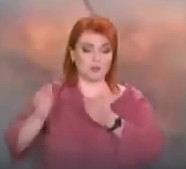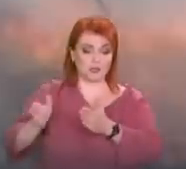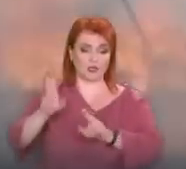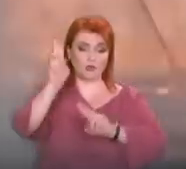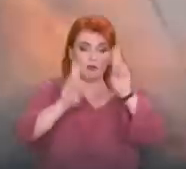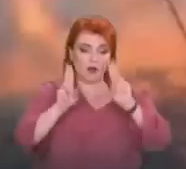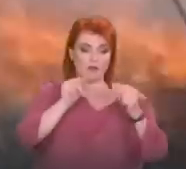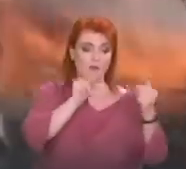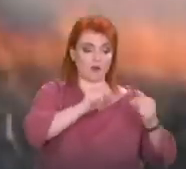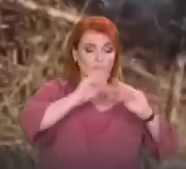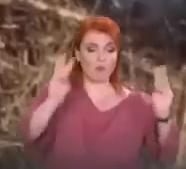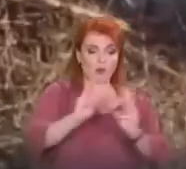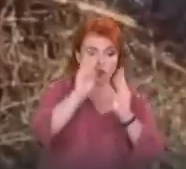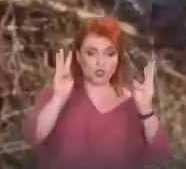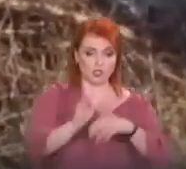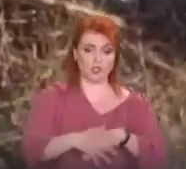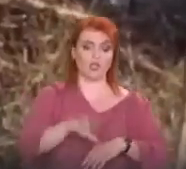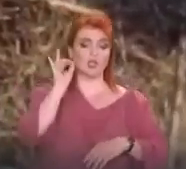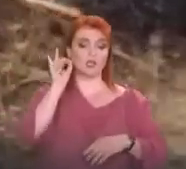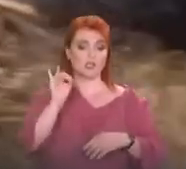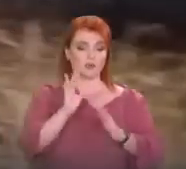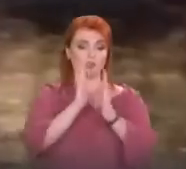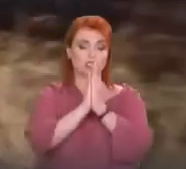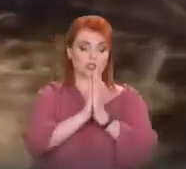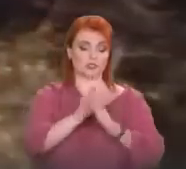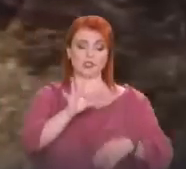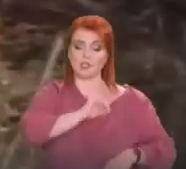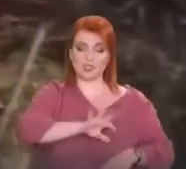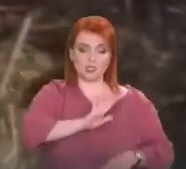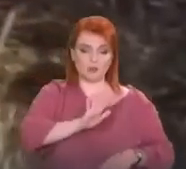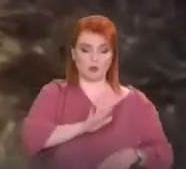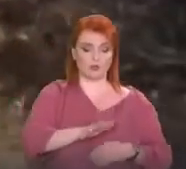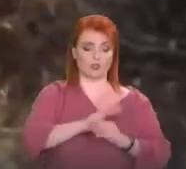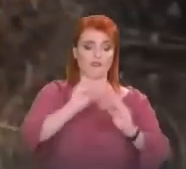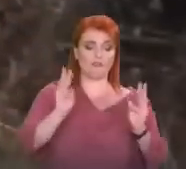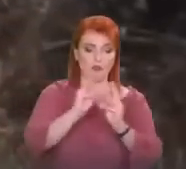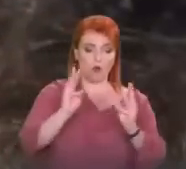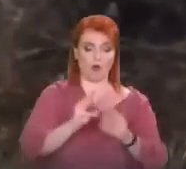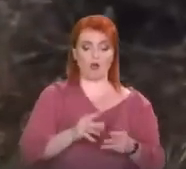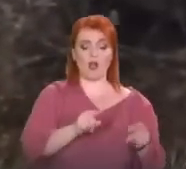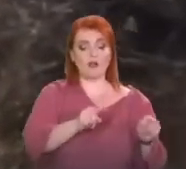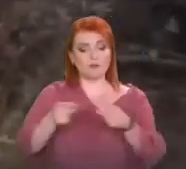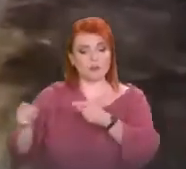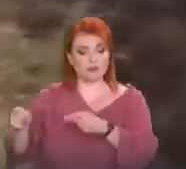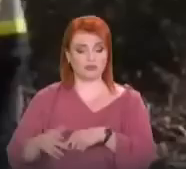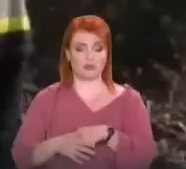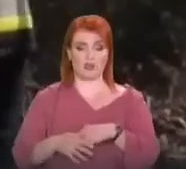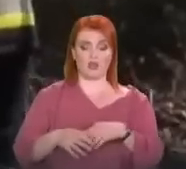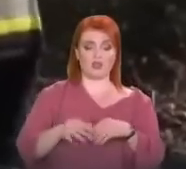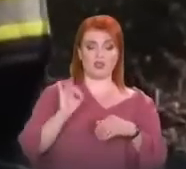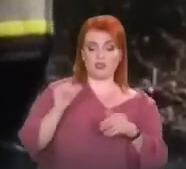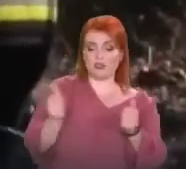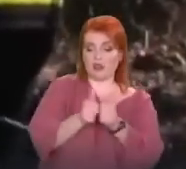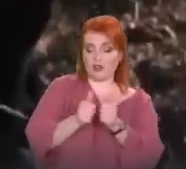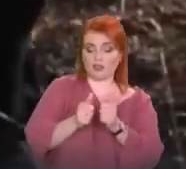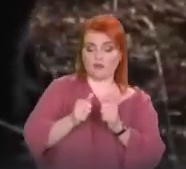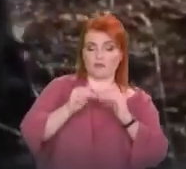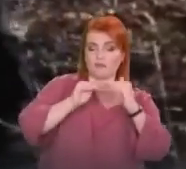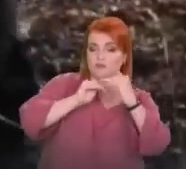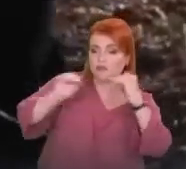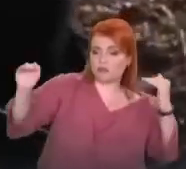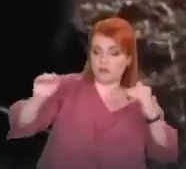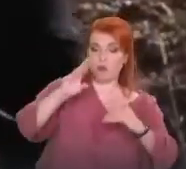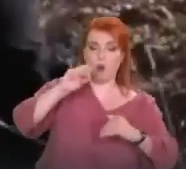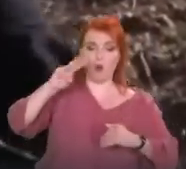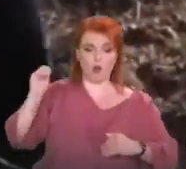Totodată, specialiștii recomandă evitarea utilizării focului pe suprafețe deschise, în special în preajma lanurilor cu cereale, spații forestiere și locuri